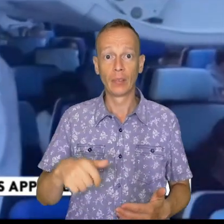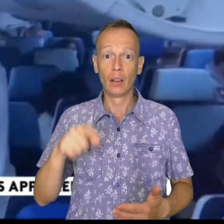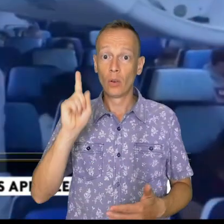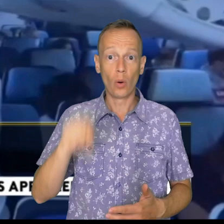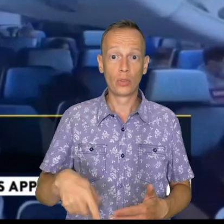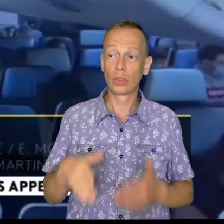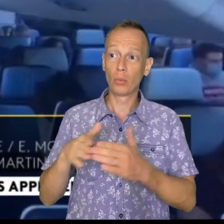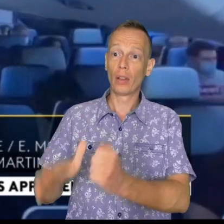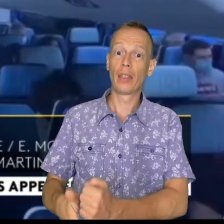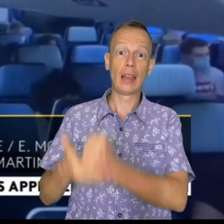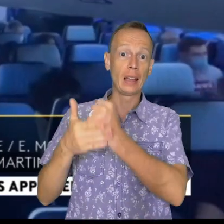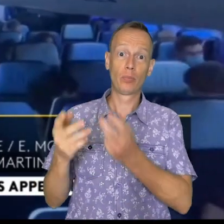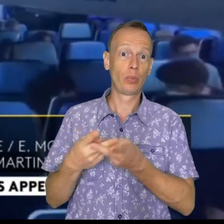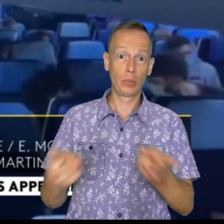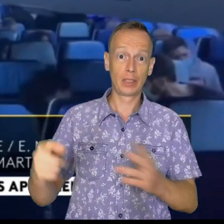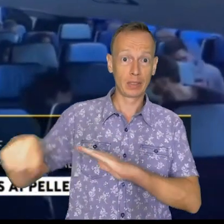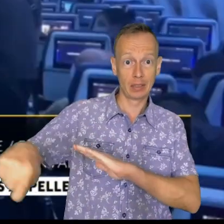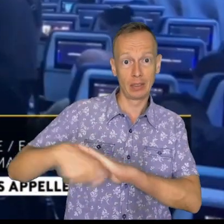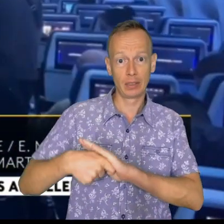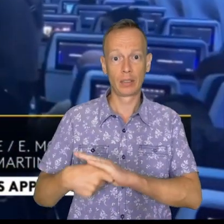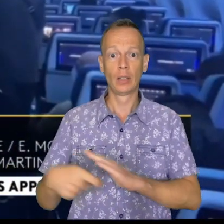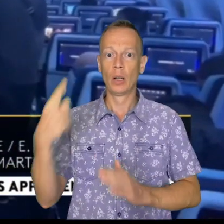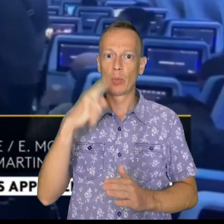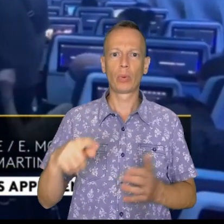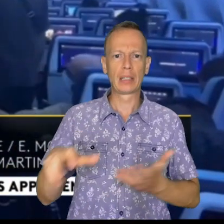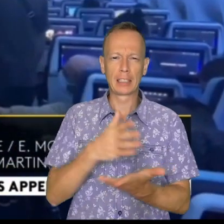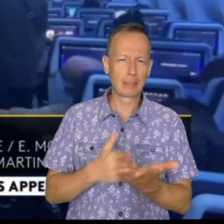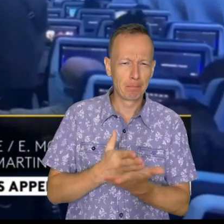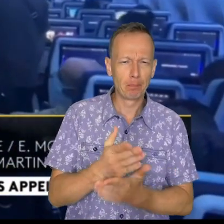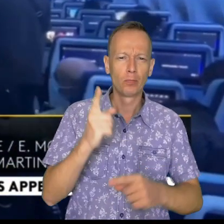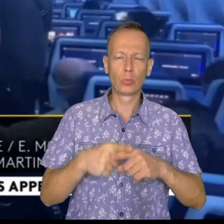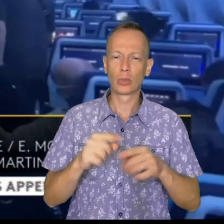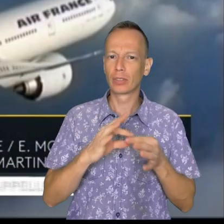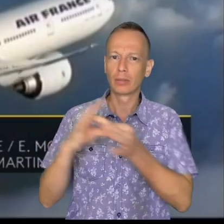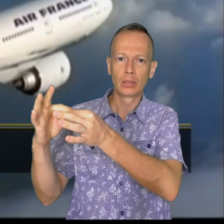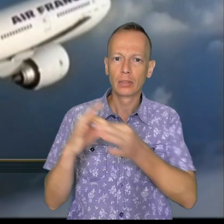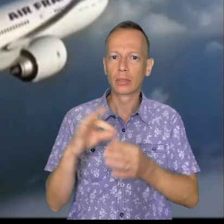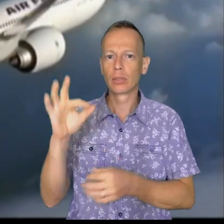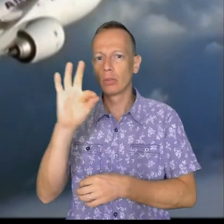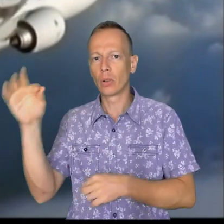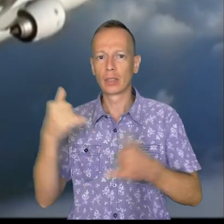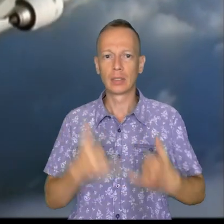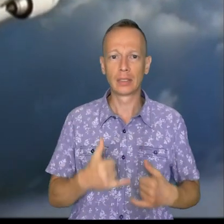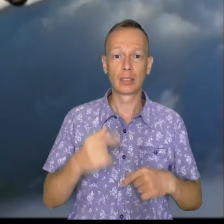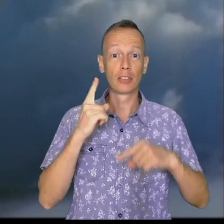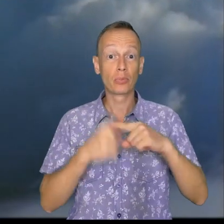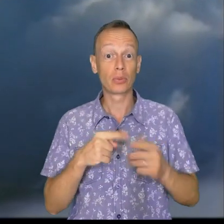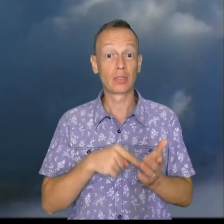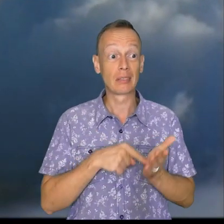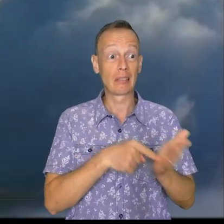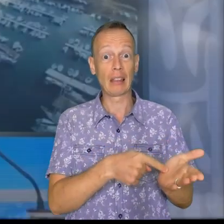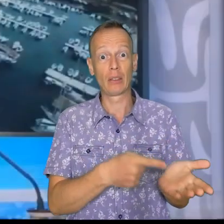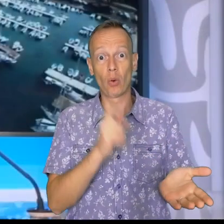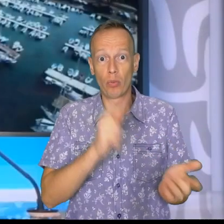ces aides publiques pour passer la crise, assurer leur mission de continuité territoriale et rembourser leurs dettes qui, elles,